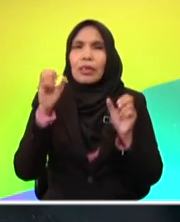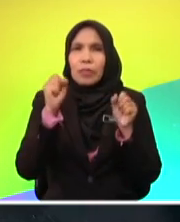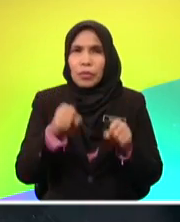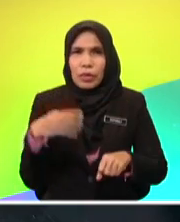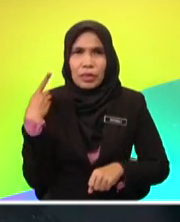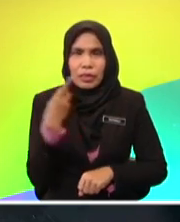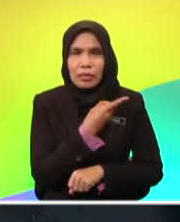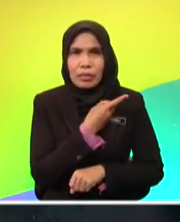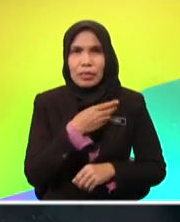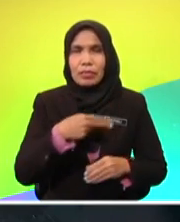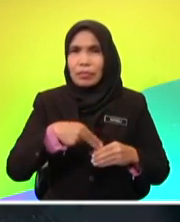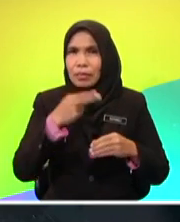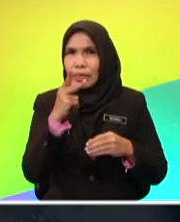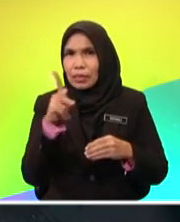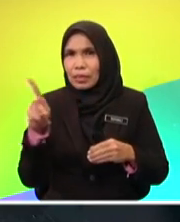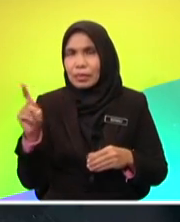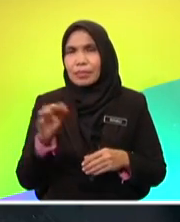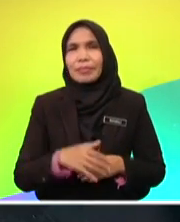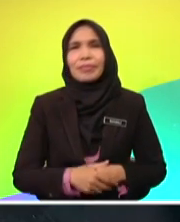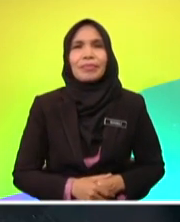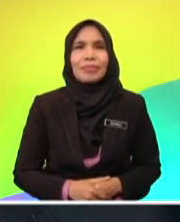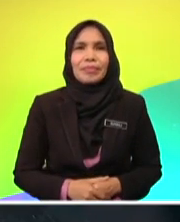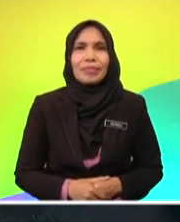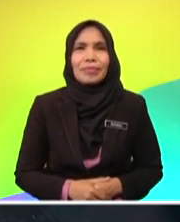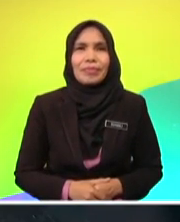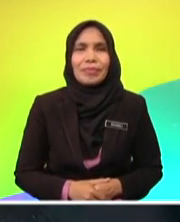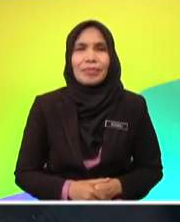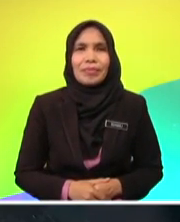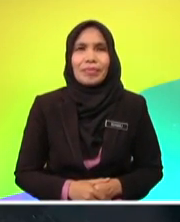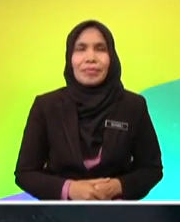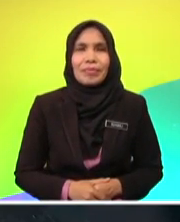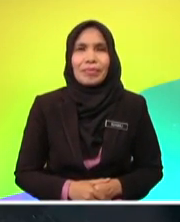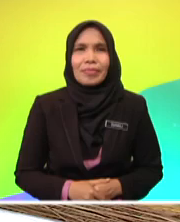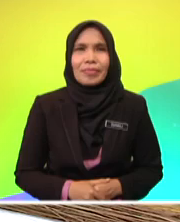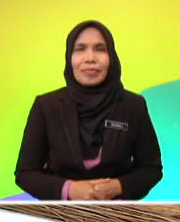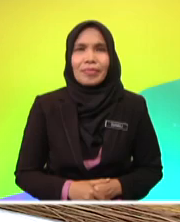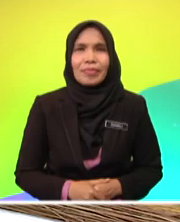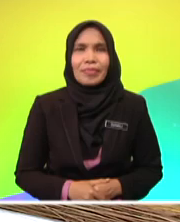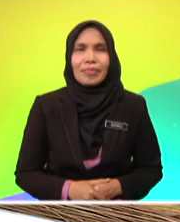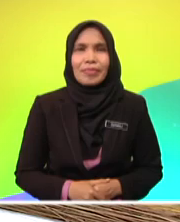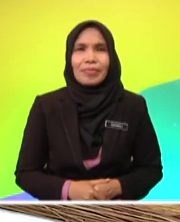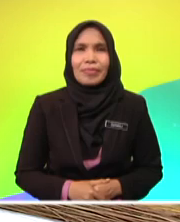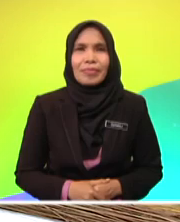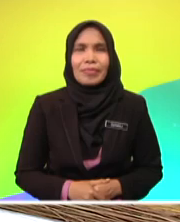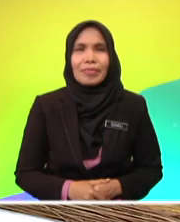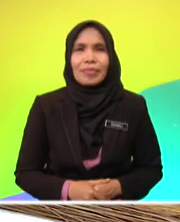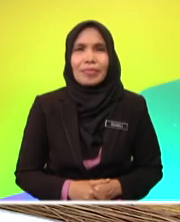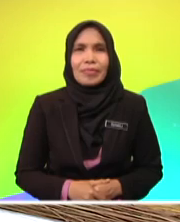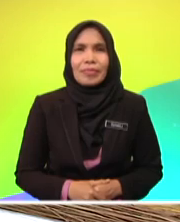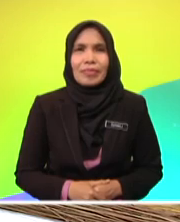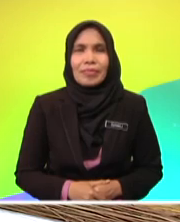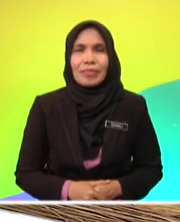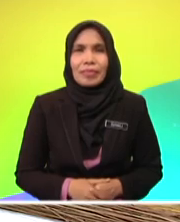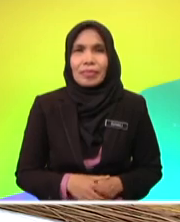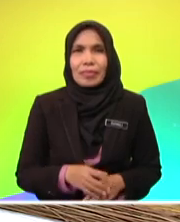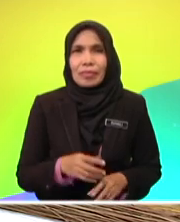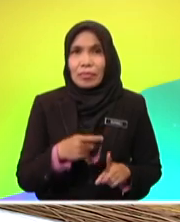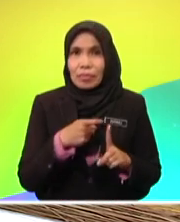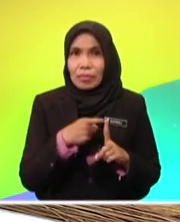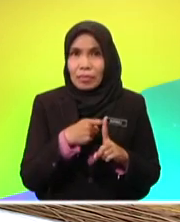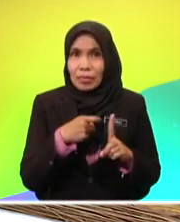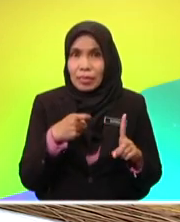Boleh Cikgu ulang soalan? Okey, daripada tempurung kelapa, tadi Cikgu Syairah ada terangkan boleh buat tabung, boleh buat apa lagi Cikgu Syairah? Okey,